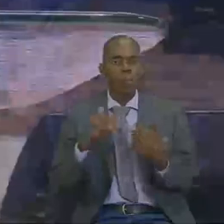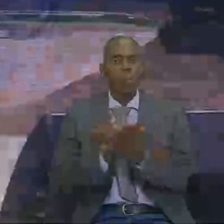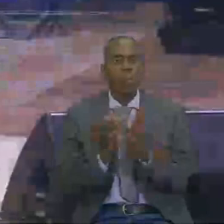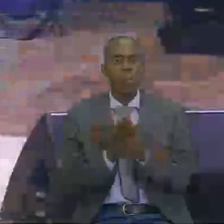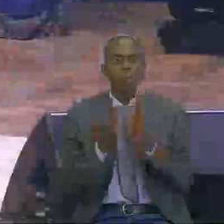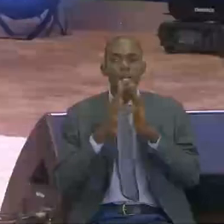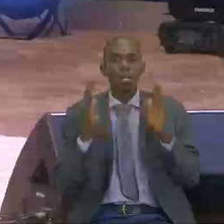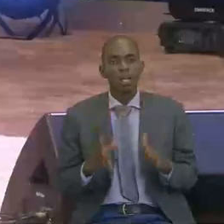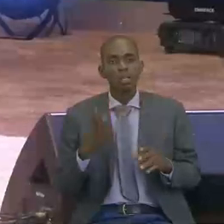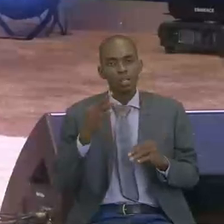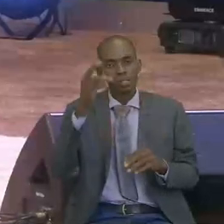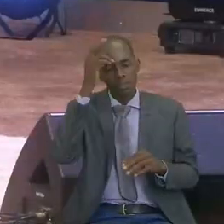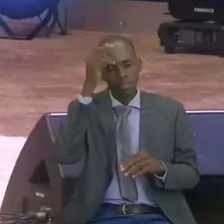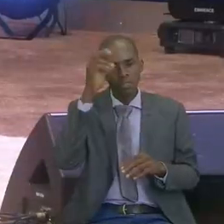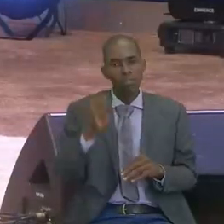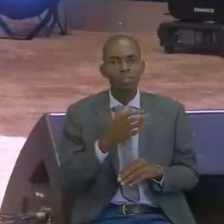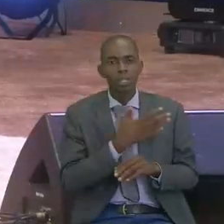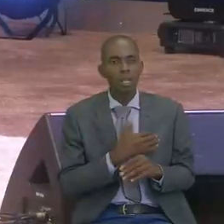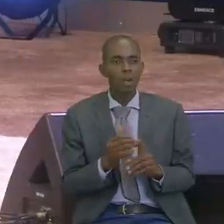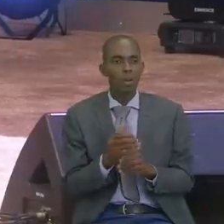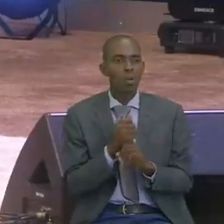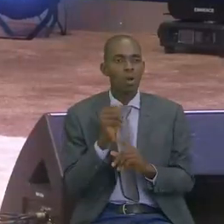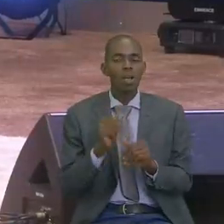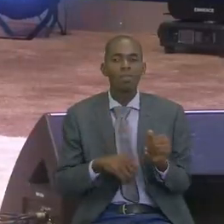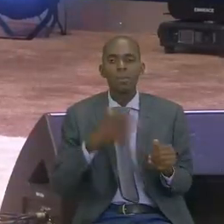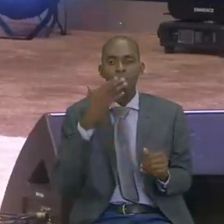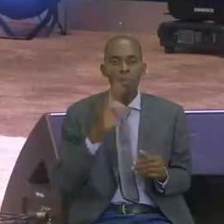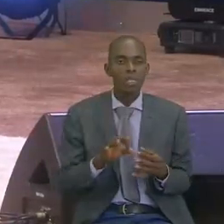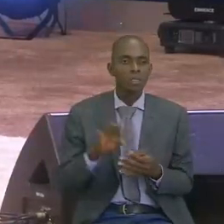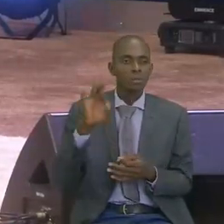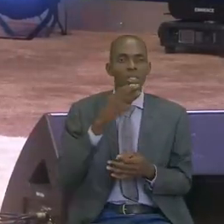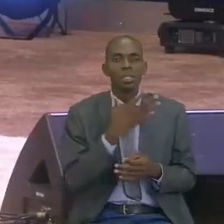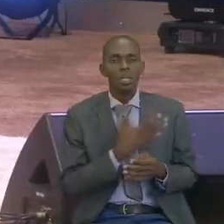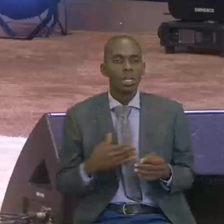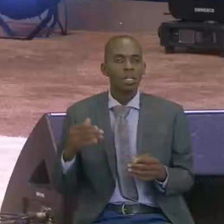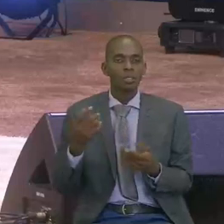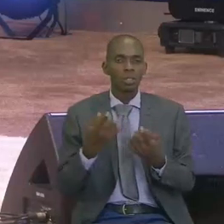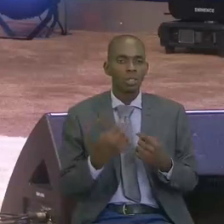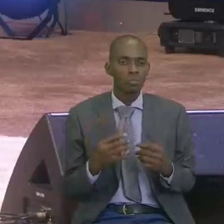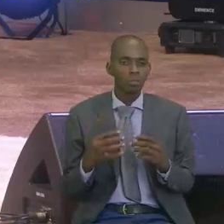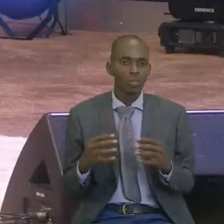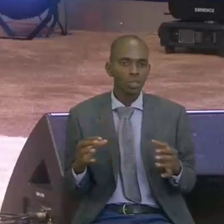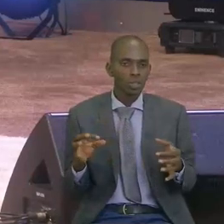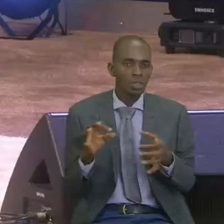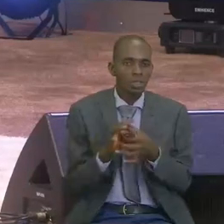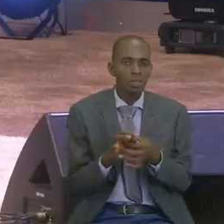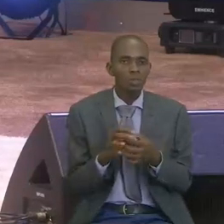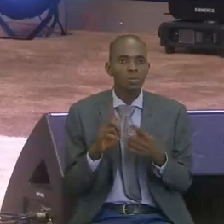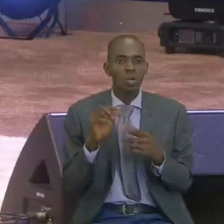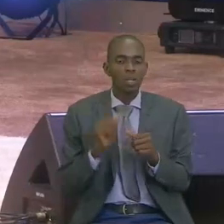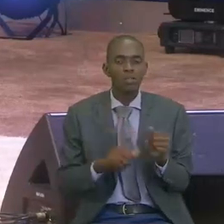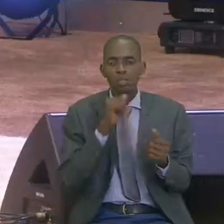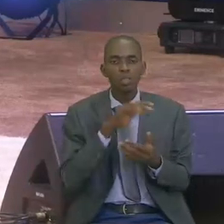grande. Elle est devenue une habitation des deux démons, un repère de tout esprit impur, un repère de tout oiseau impur